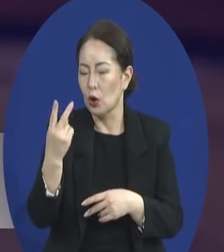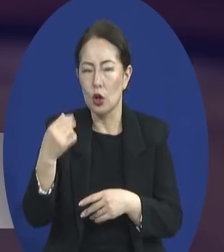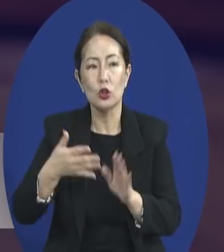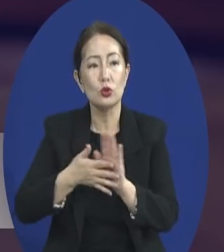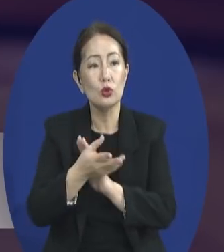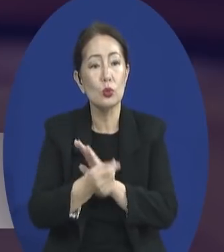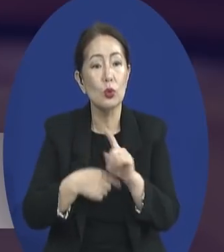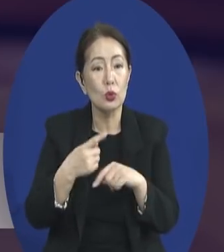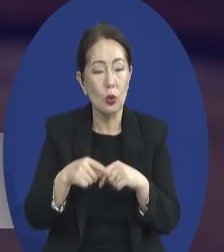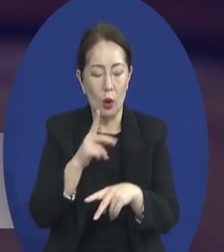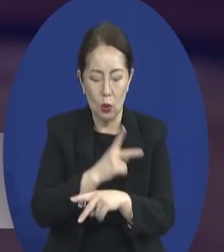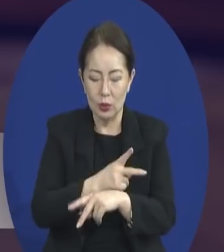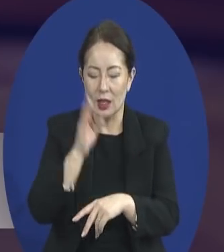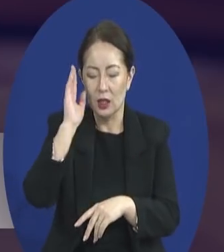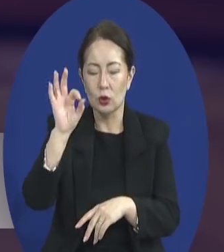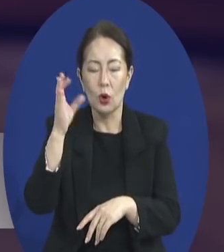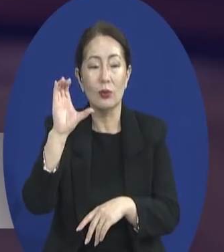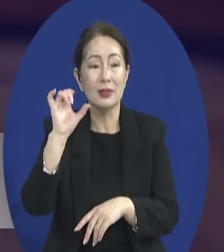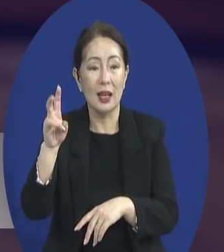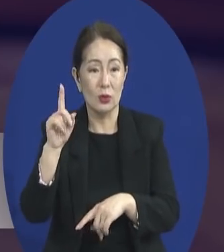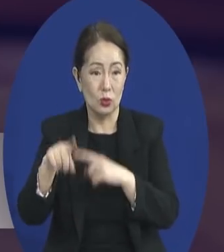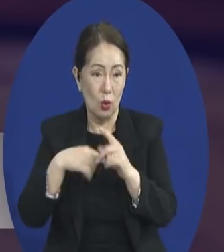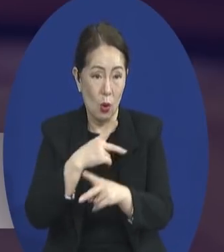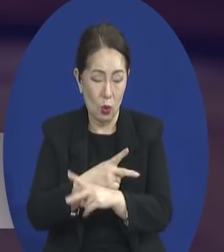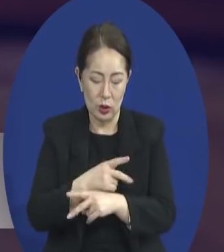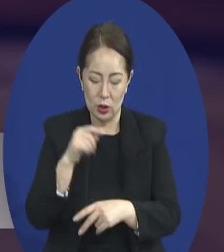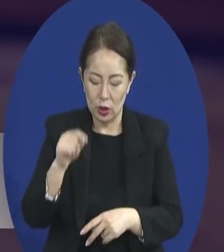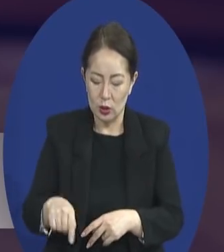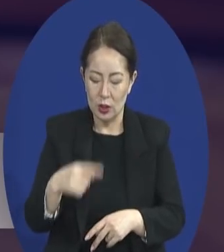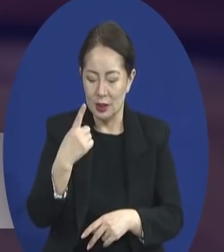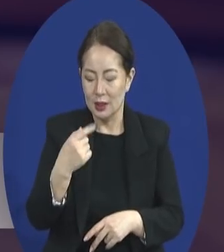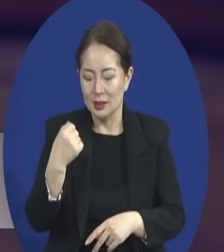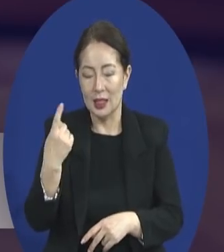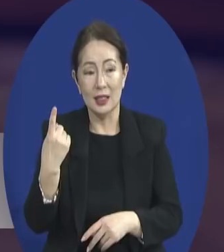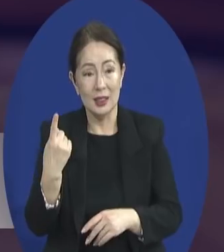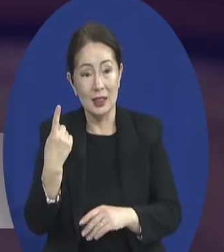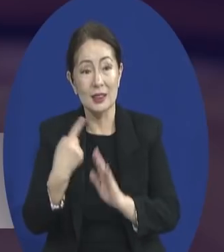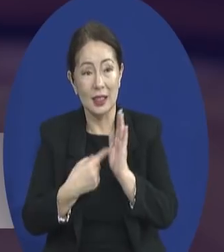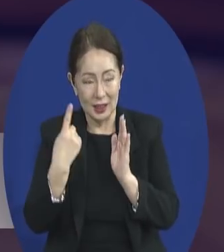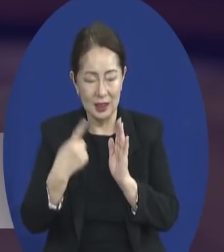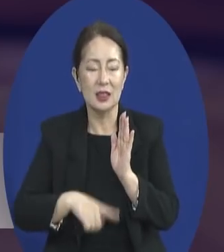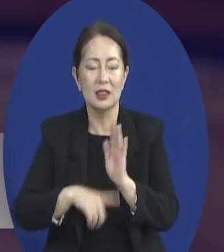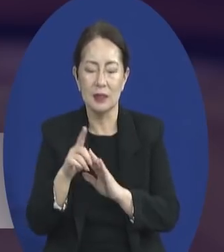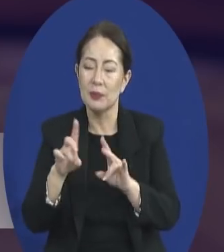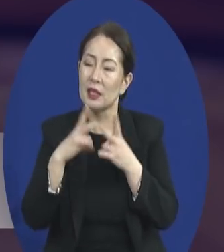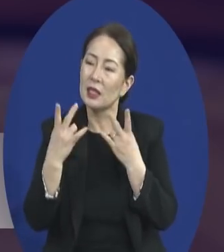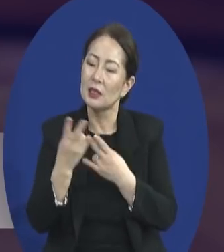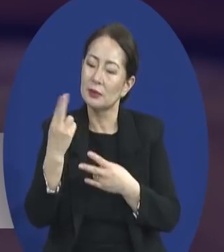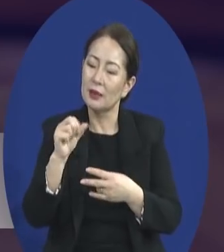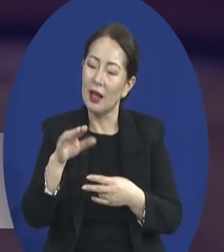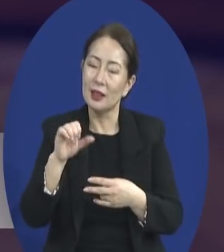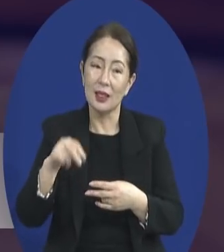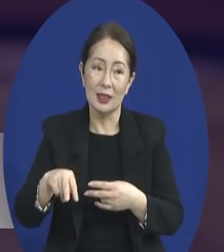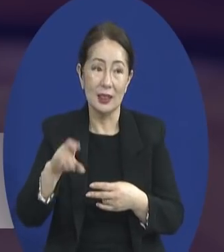тухай мөн ирээдүйн өв сангийн тухай хуулиуд энэ оны 1-р сараас 1-ээс хэрэгжиж эхэлж байна. За нийгмийн даатгалын сангийн 2022